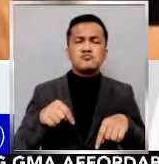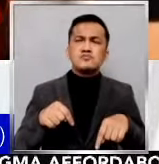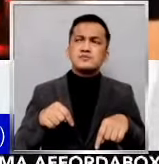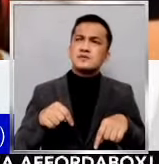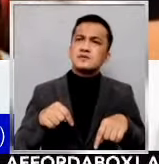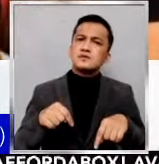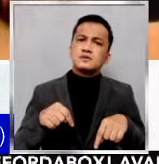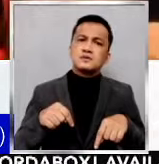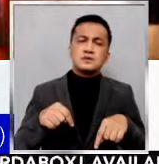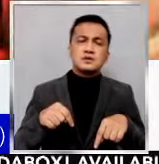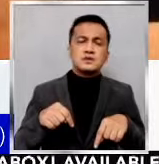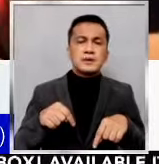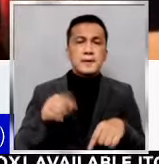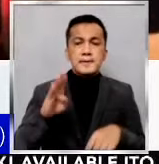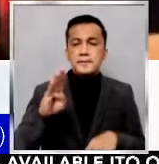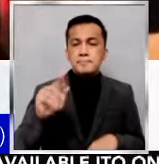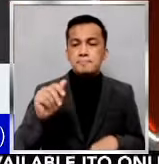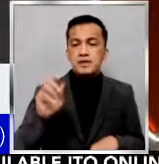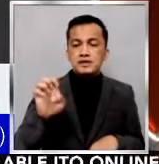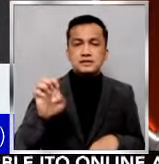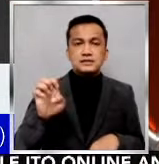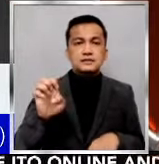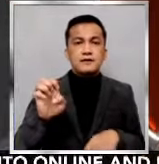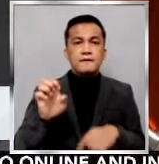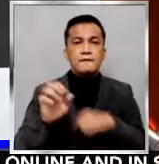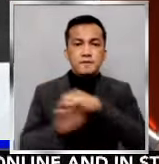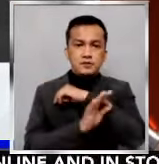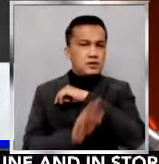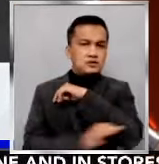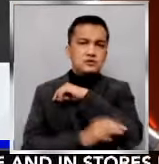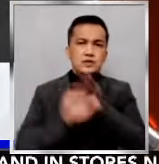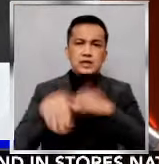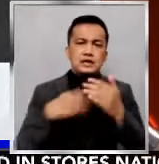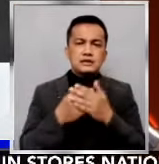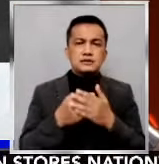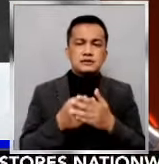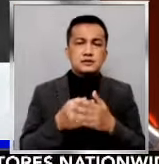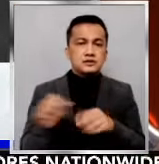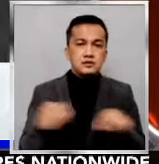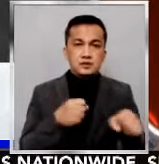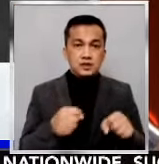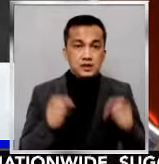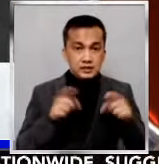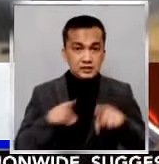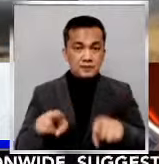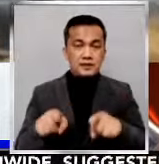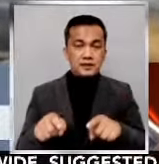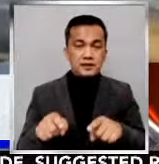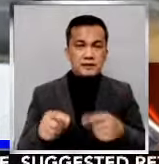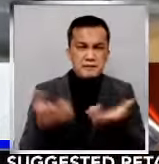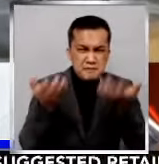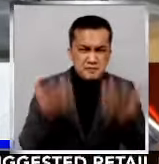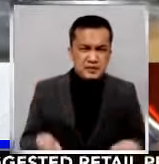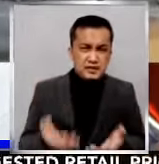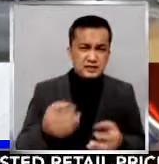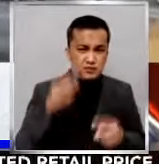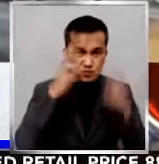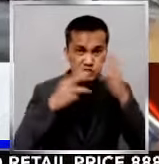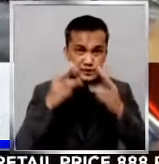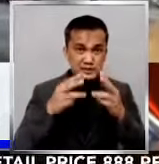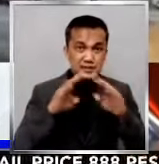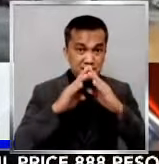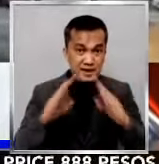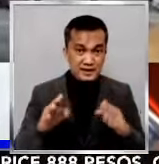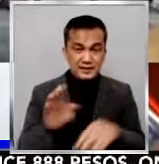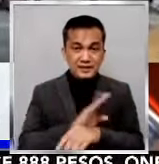base or foundation ng lahat ng sport. Kasabay ng bigat ng kanyang mga alalahanin sa bahay, abala rin ngayon si Joy sa